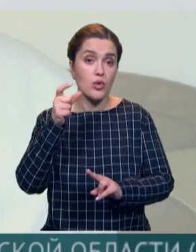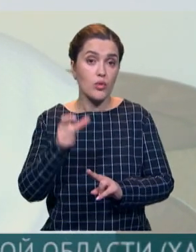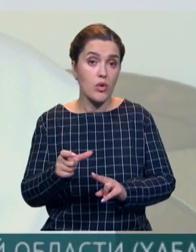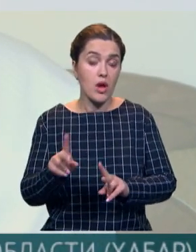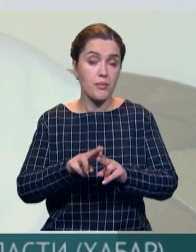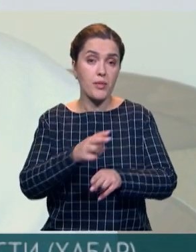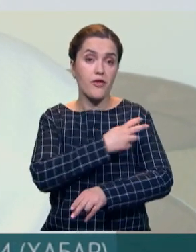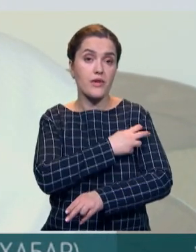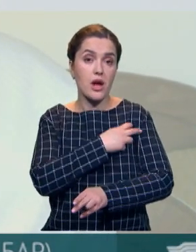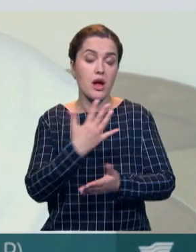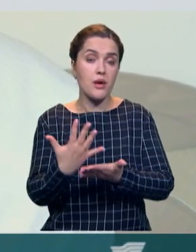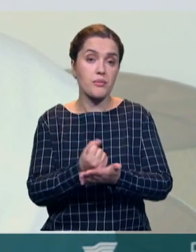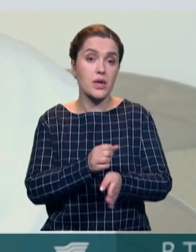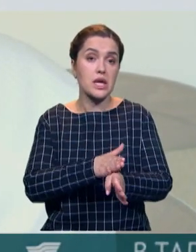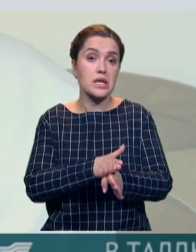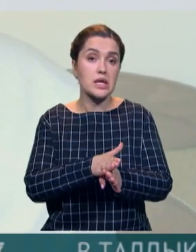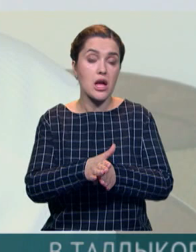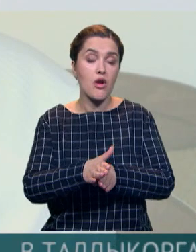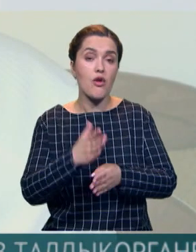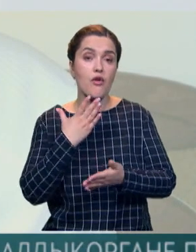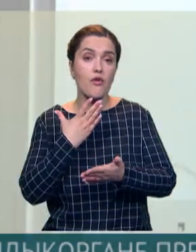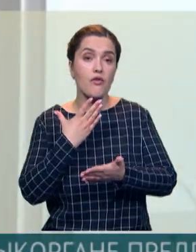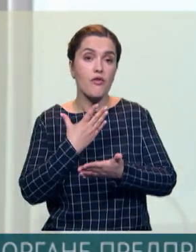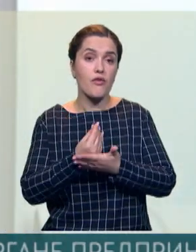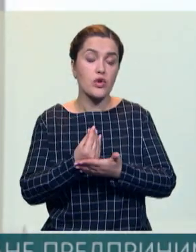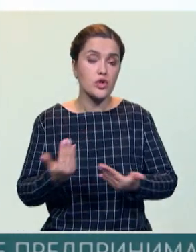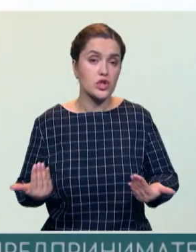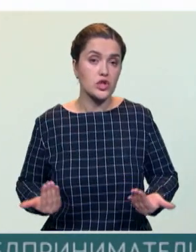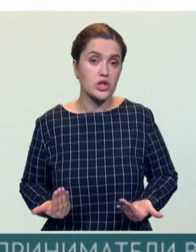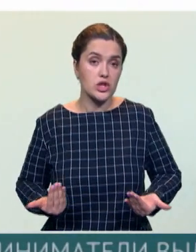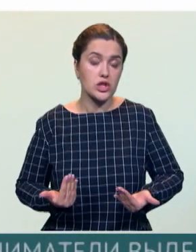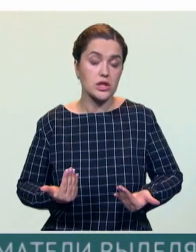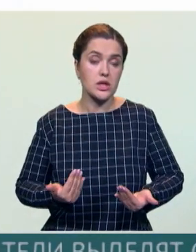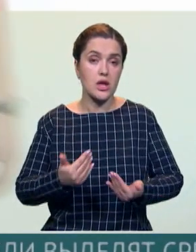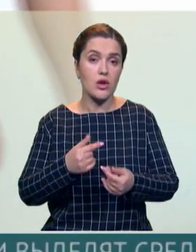Мангельдинович, смогли реализовать свой врожденный потенциал. Здравствуйте.